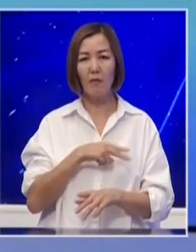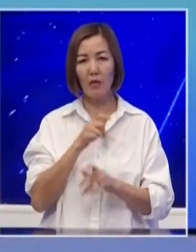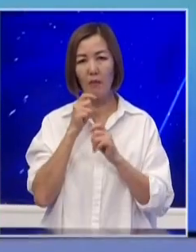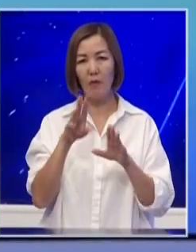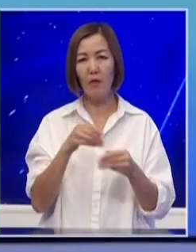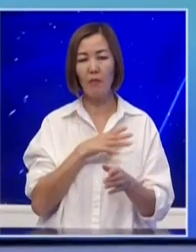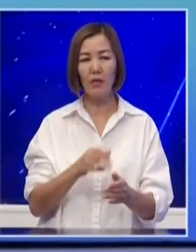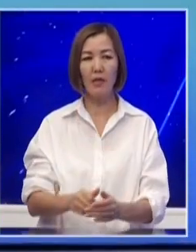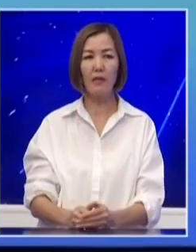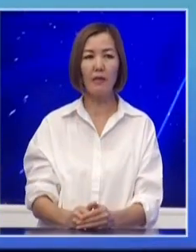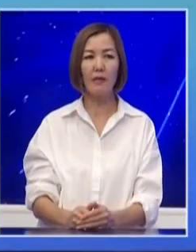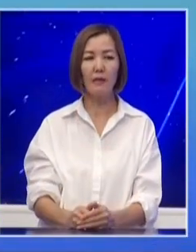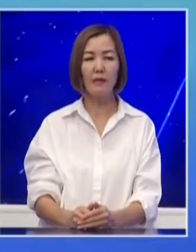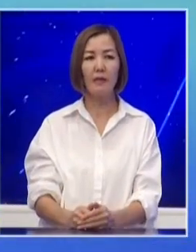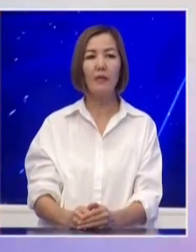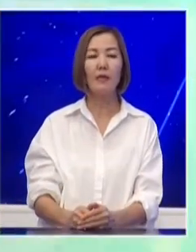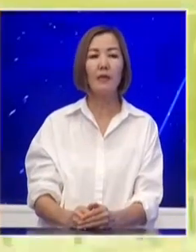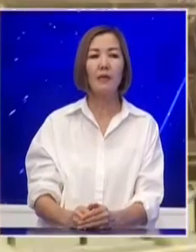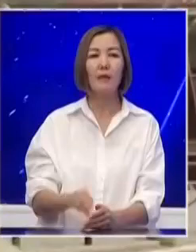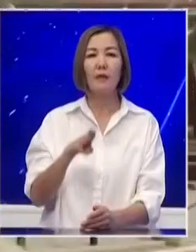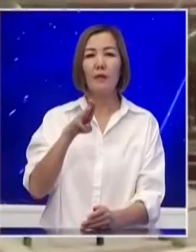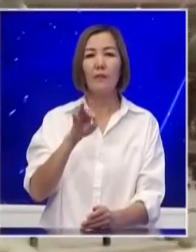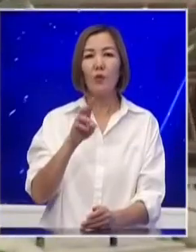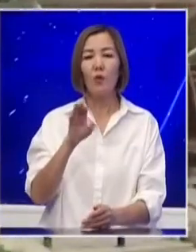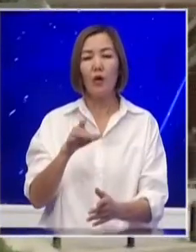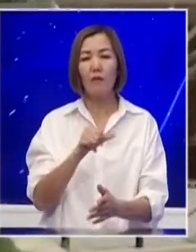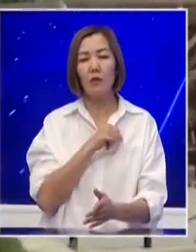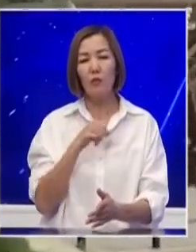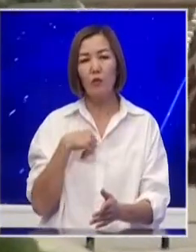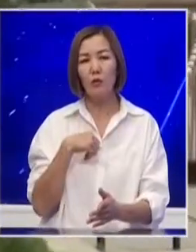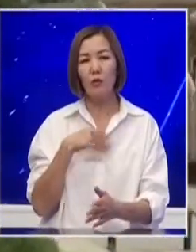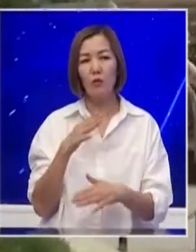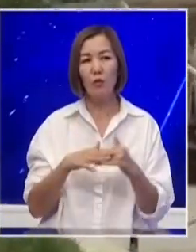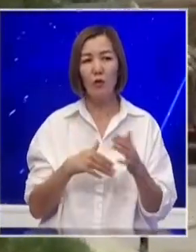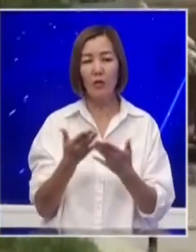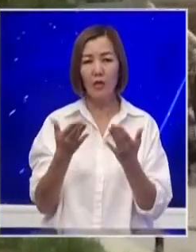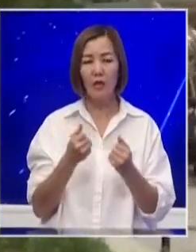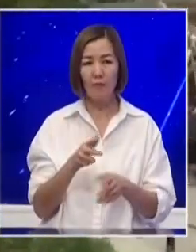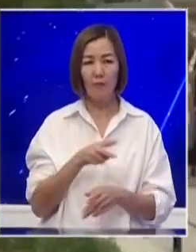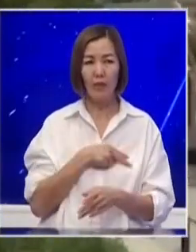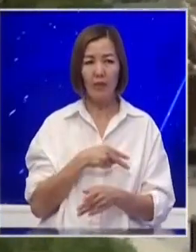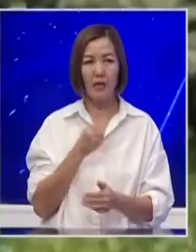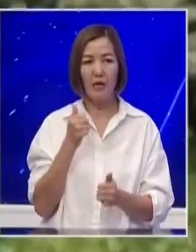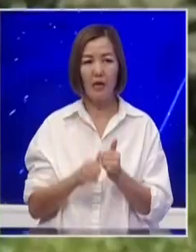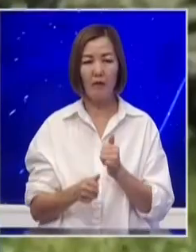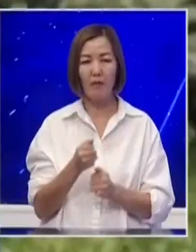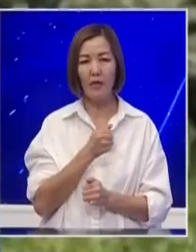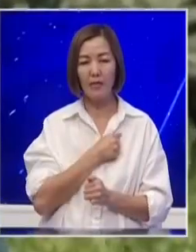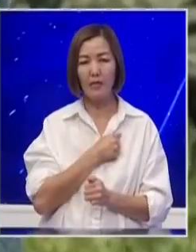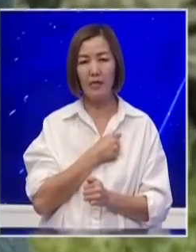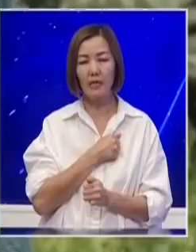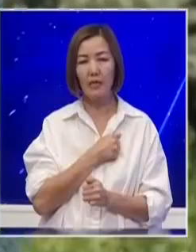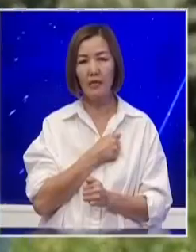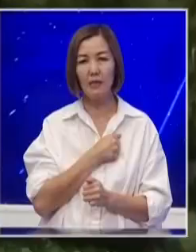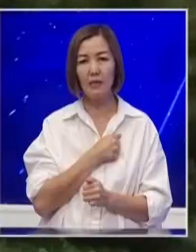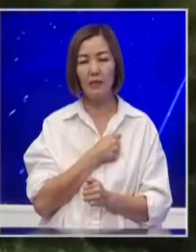наградталды. Қасым Жомарт Кемелұлы Тоқаевтан медальді алу деген әрбір әскери қызметшінің қолынан